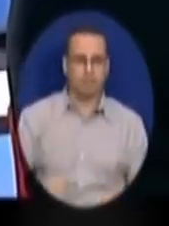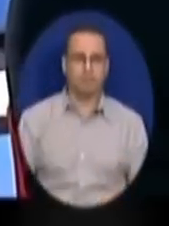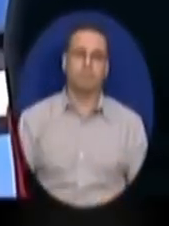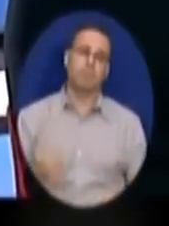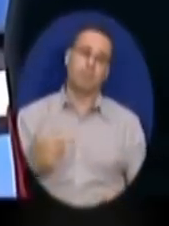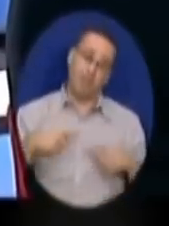לשניכם